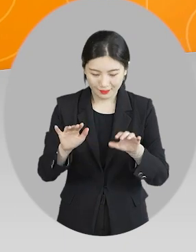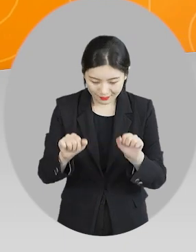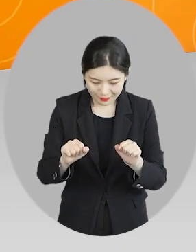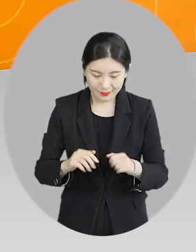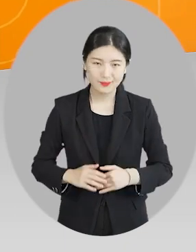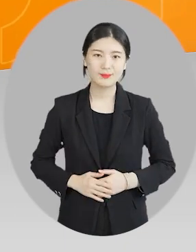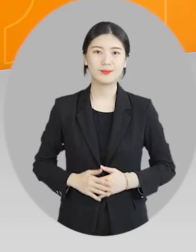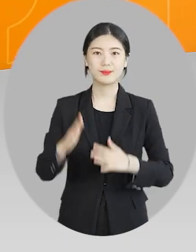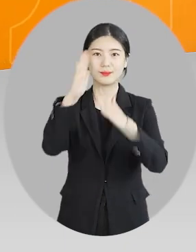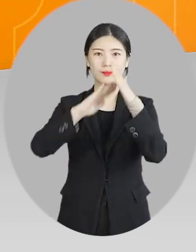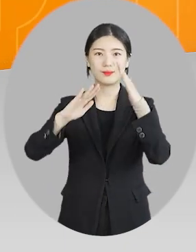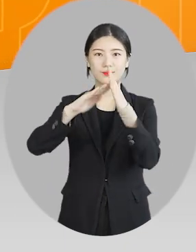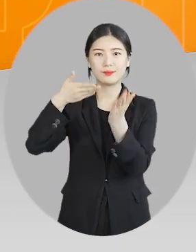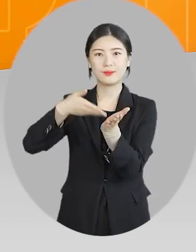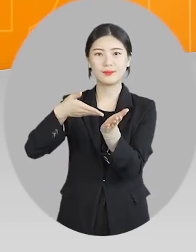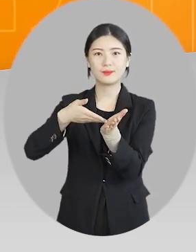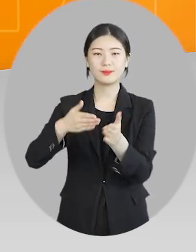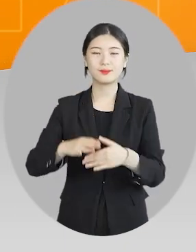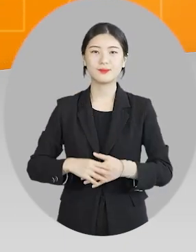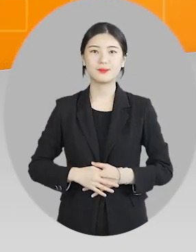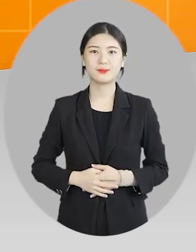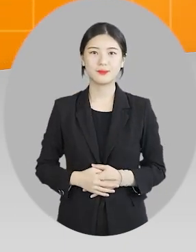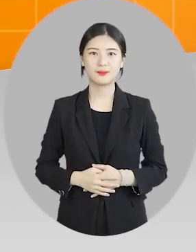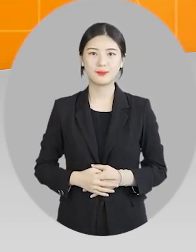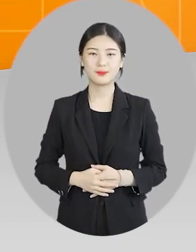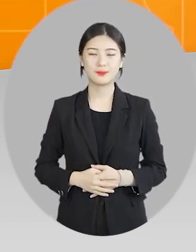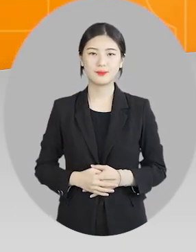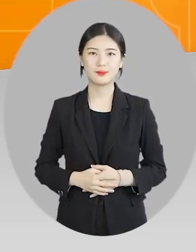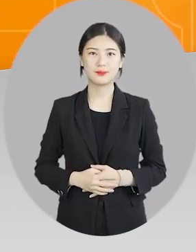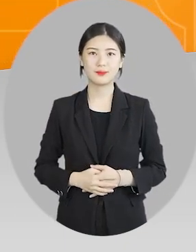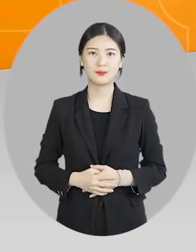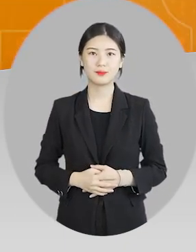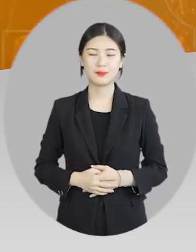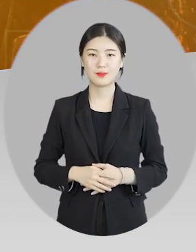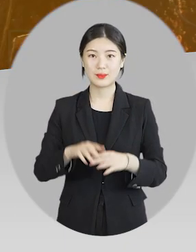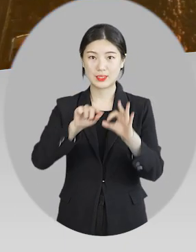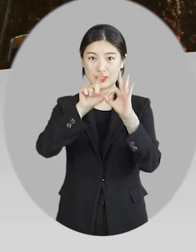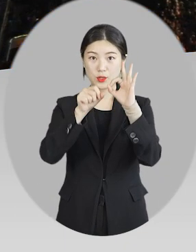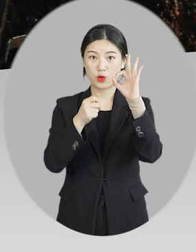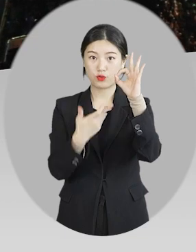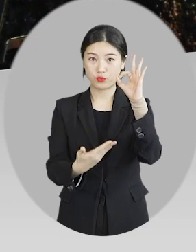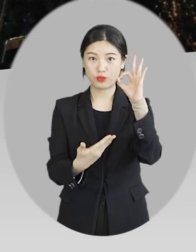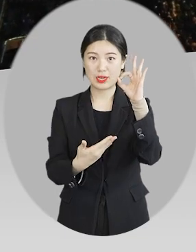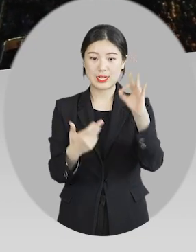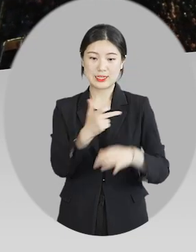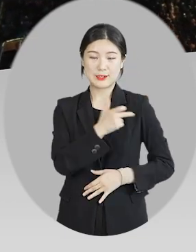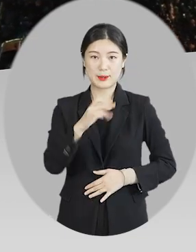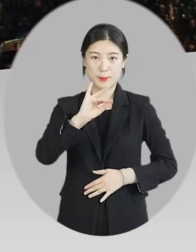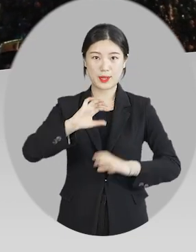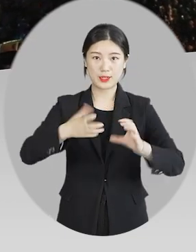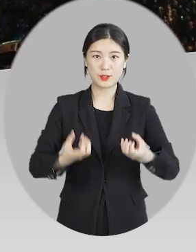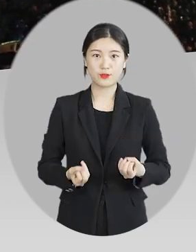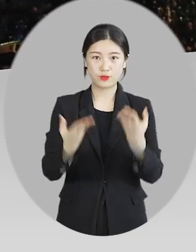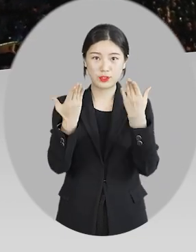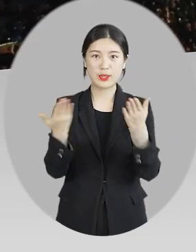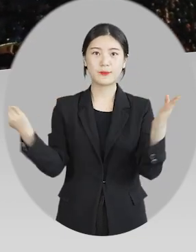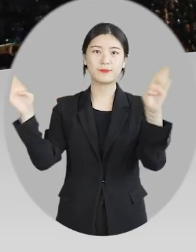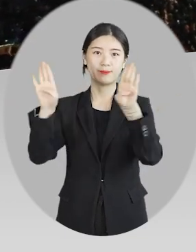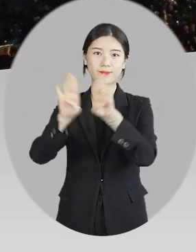여러분 안녕하십니까? 행복한 공주 시정 뉴스입니다. 지난 9일 폐막식을